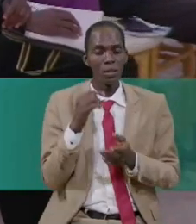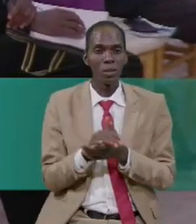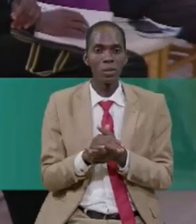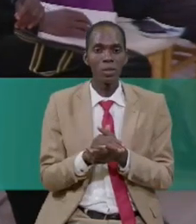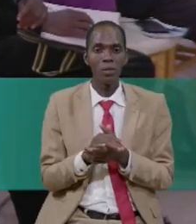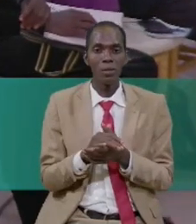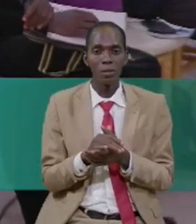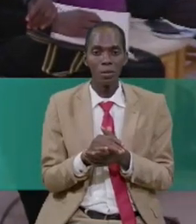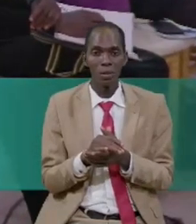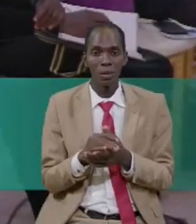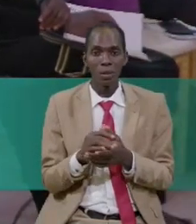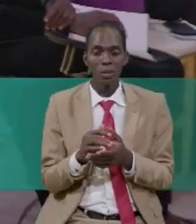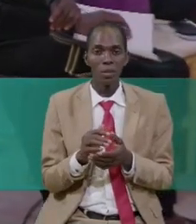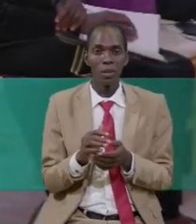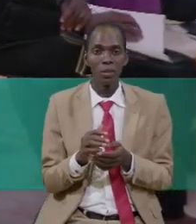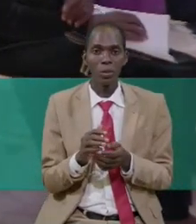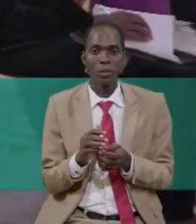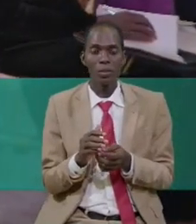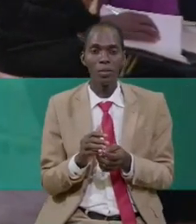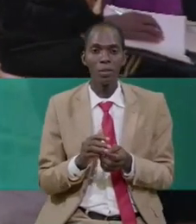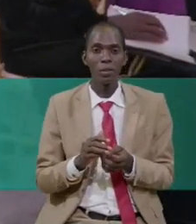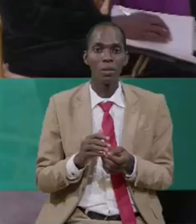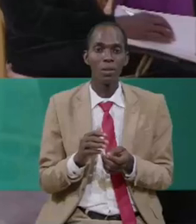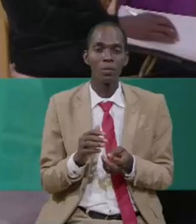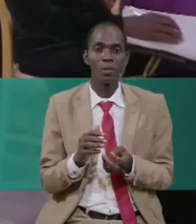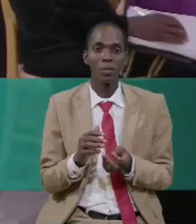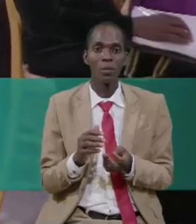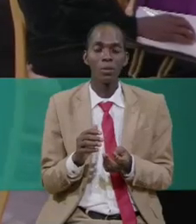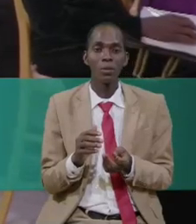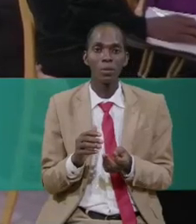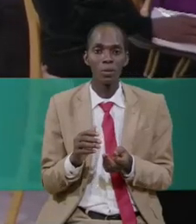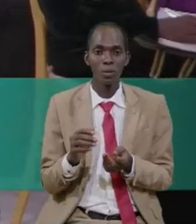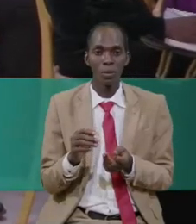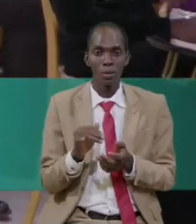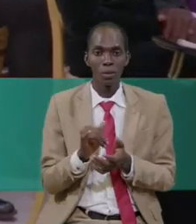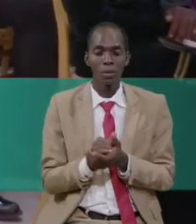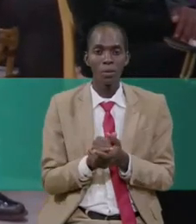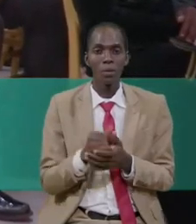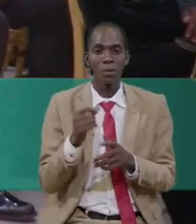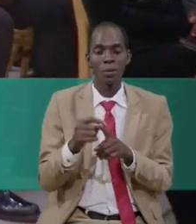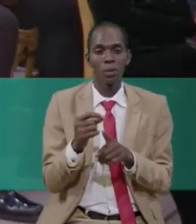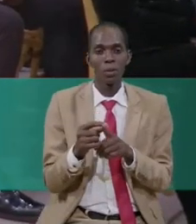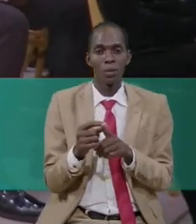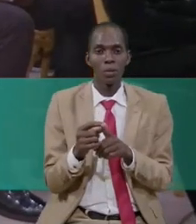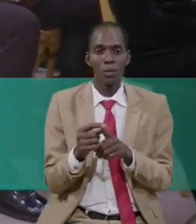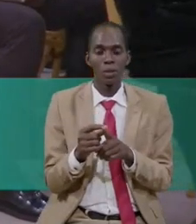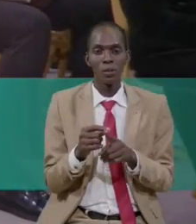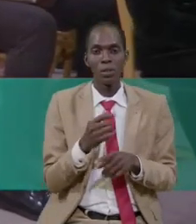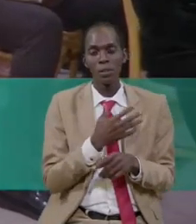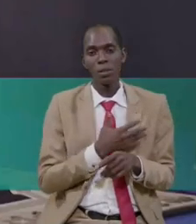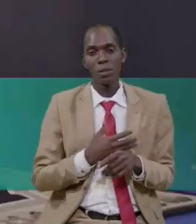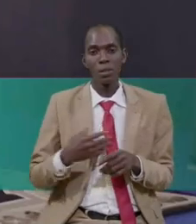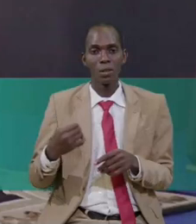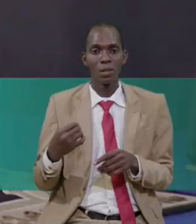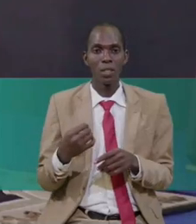C'est parce que il y a un mot de sa part. Les mots de la grâce, il nous